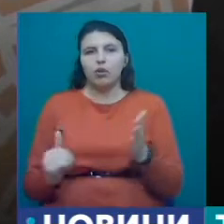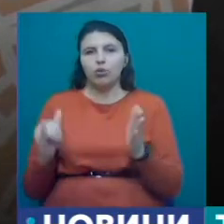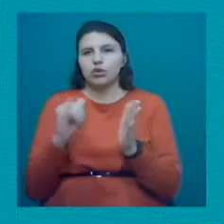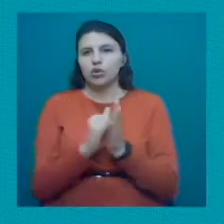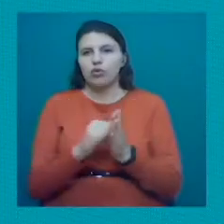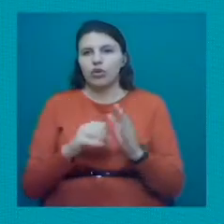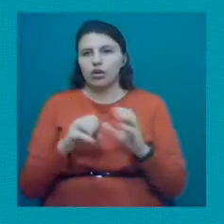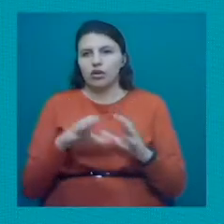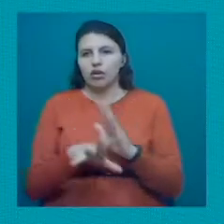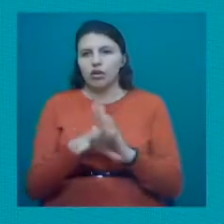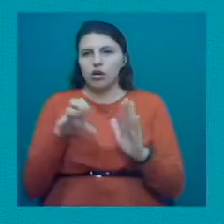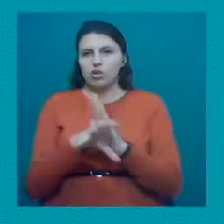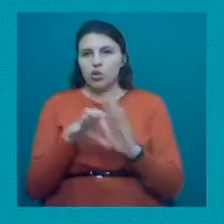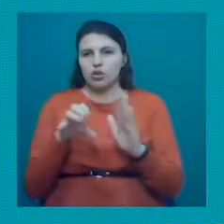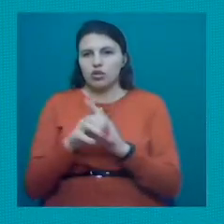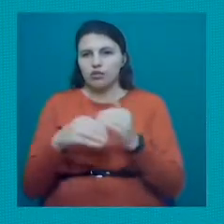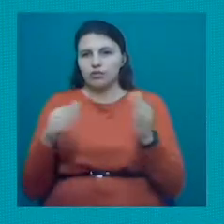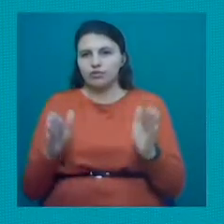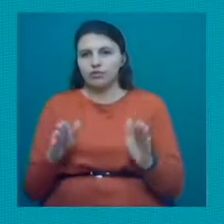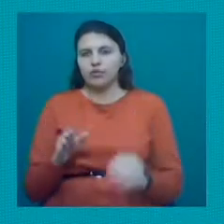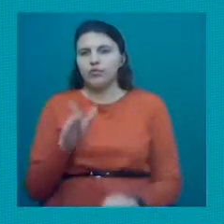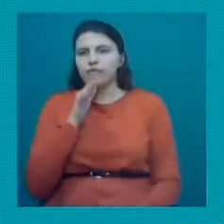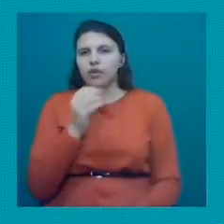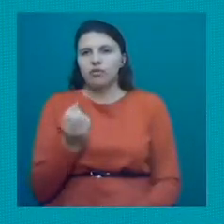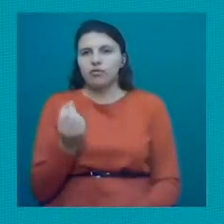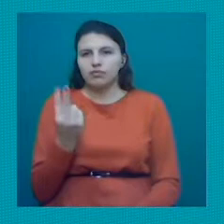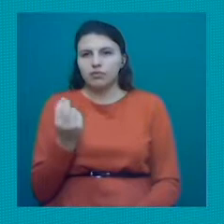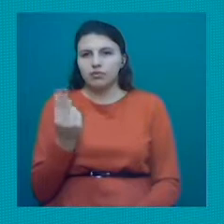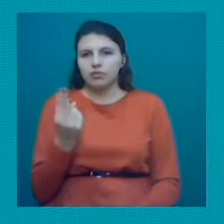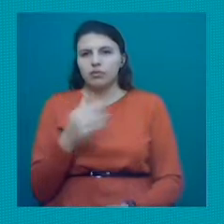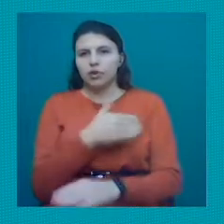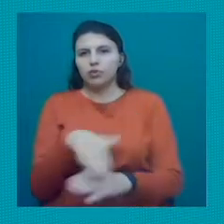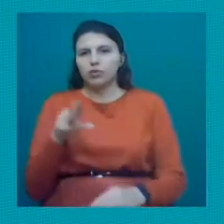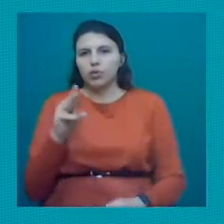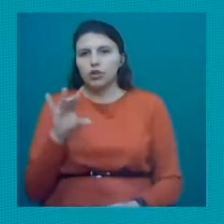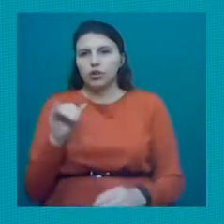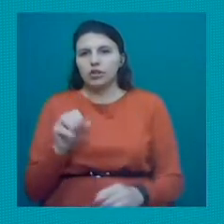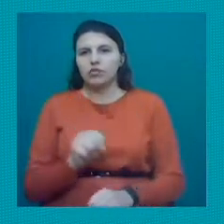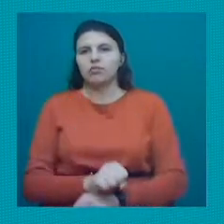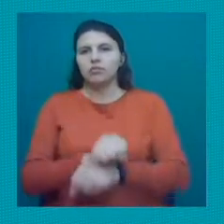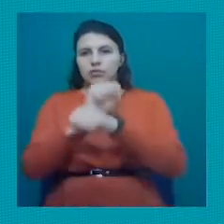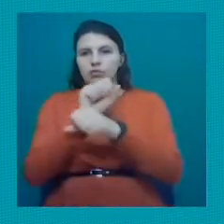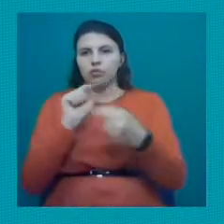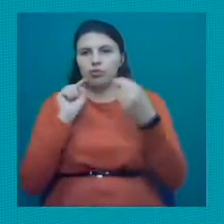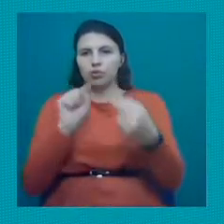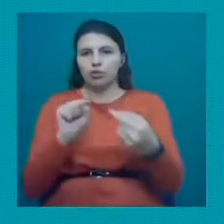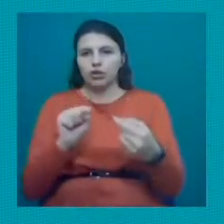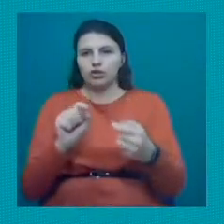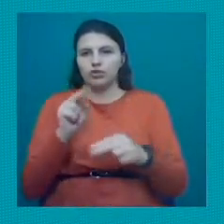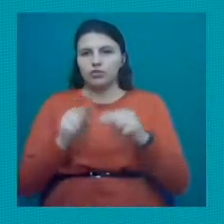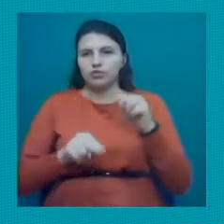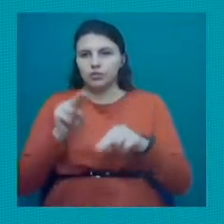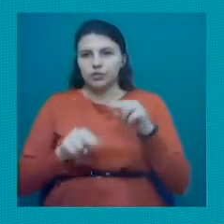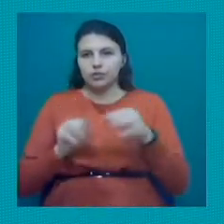обладнання. О 12-й в Слов'янську на вулиці Торській провели мітинг проти будівництва олімпійської бази на